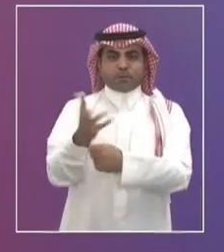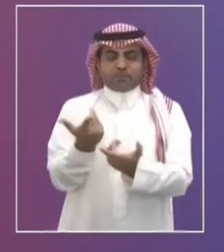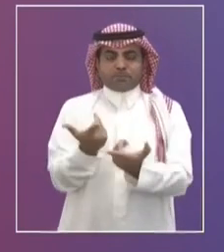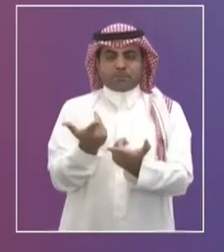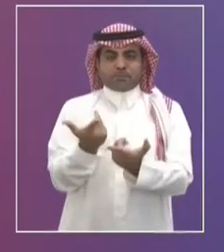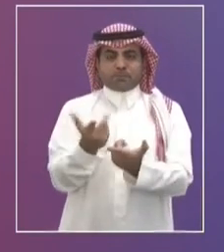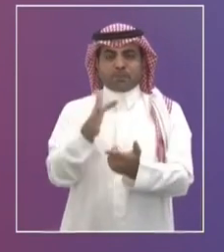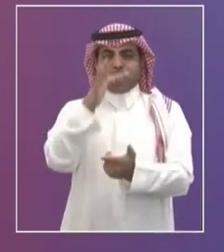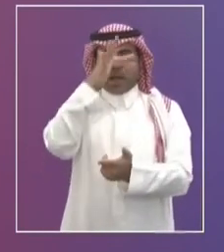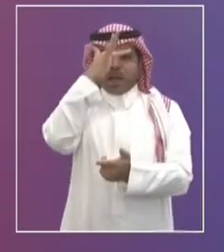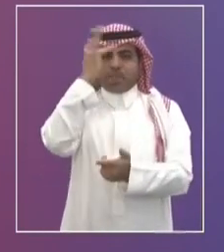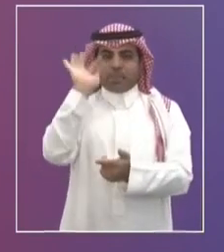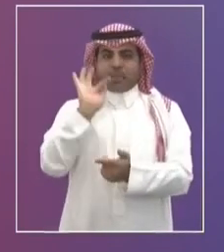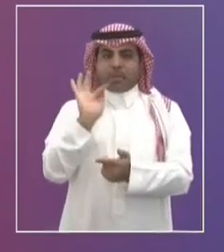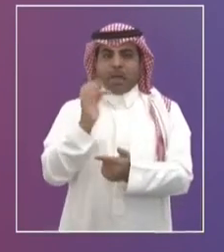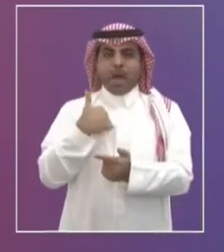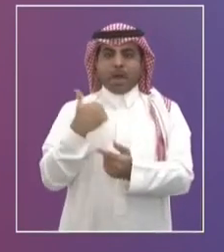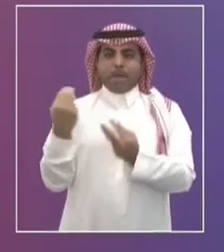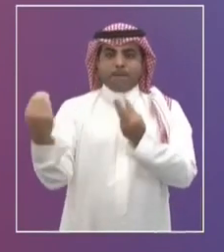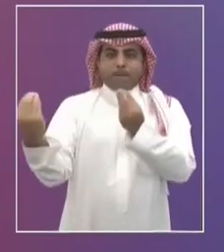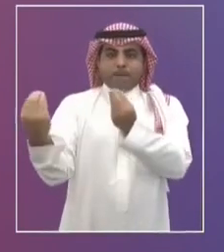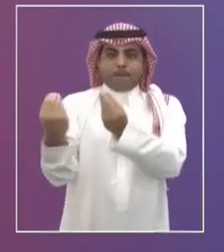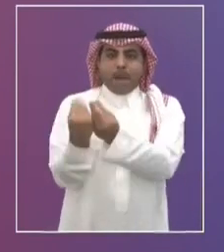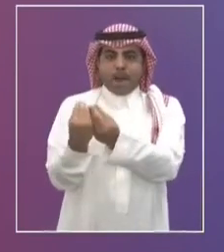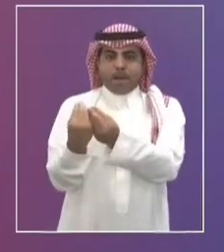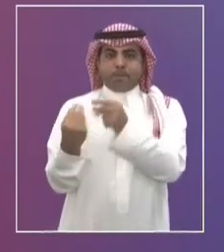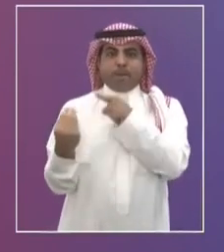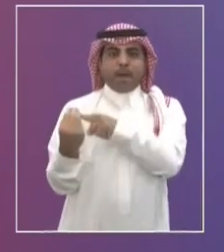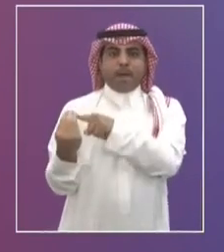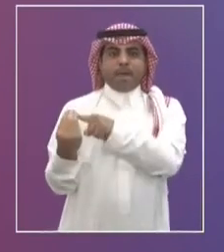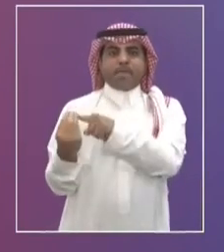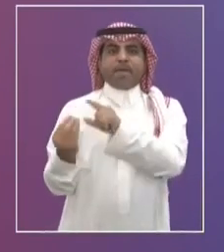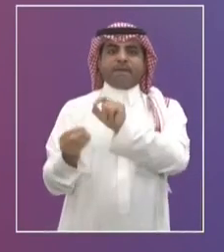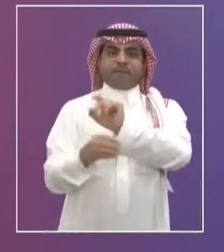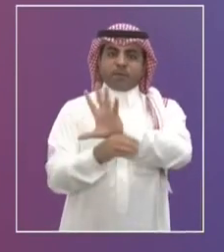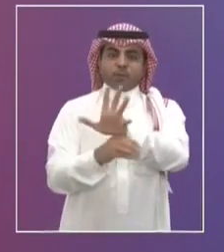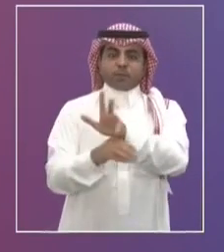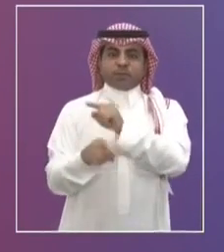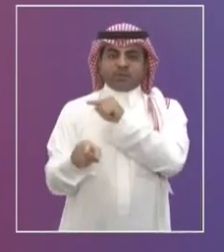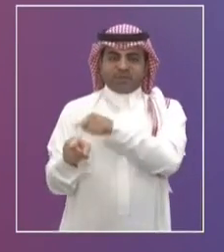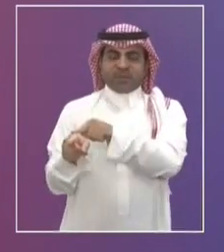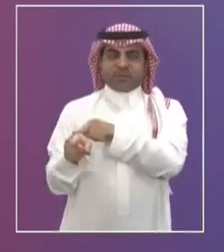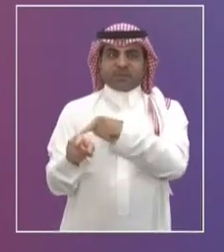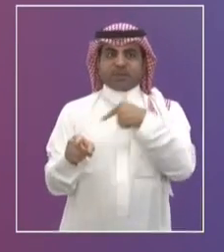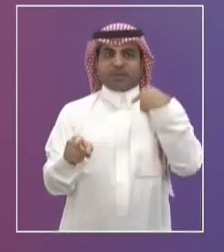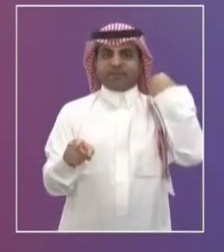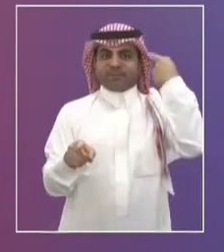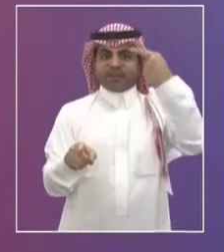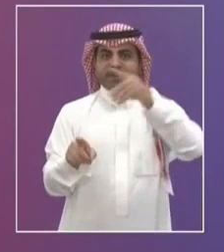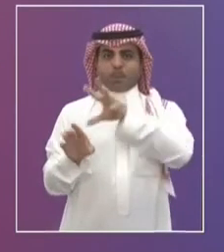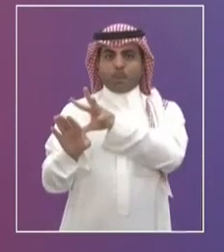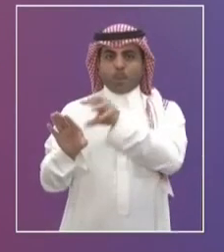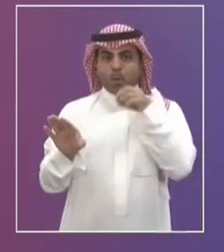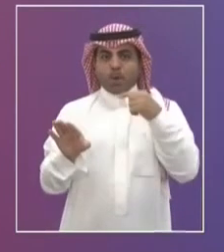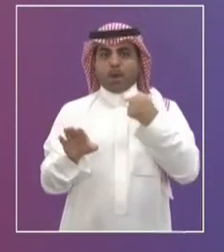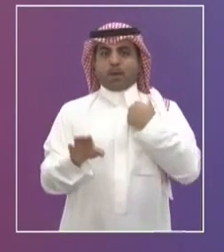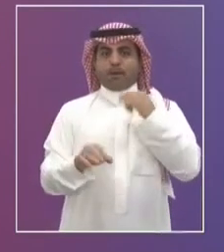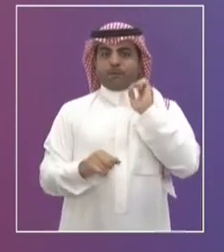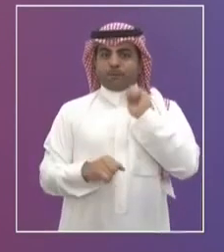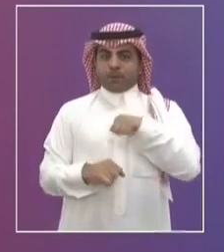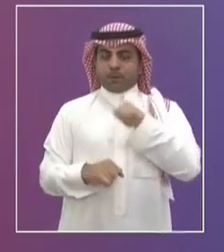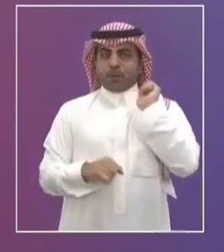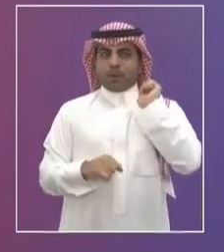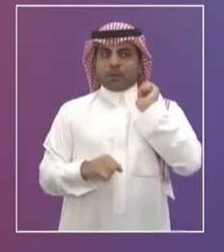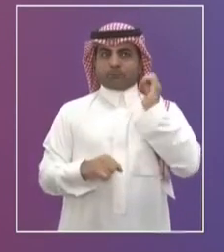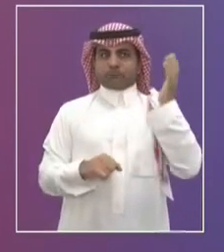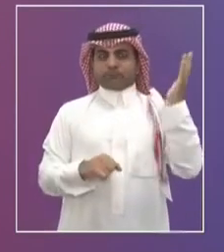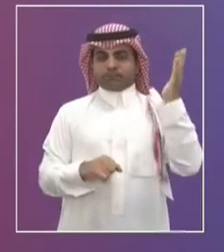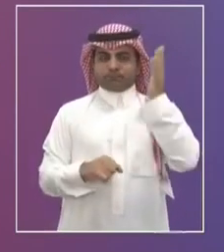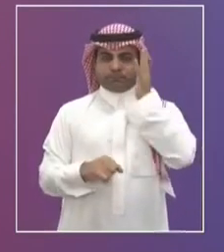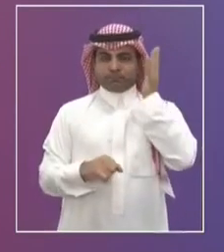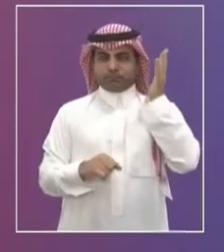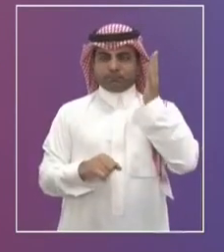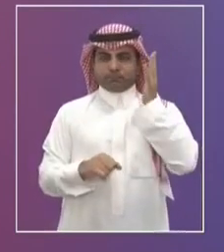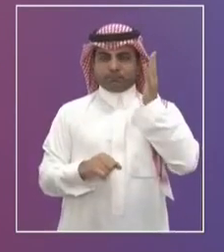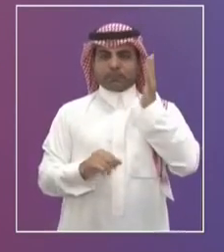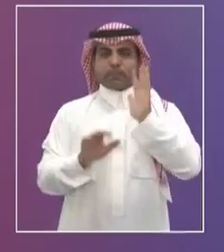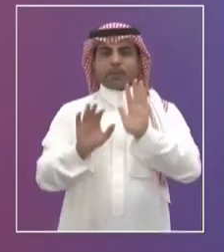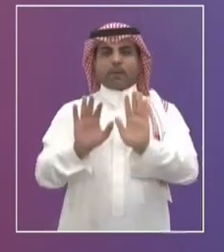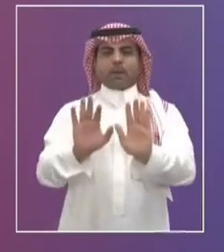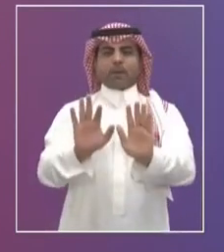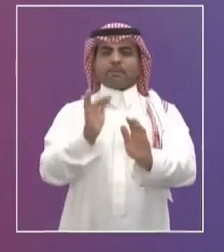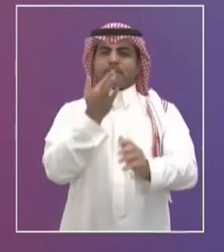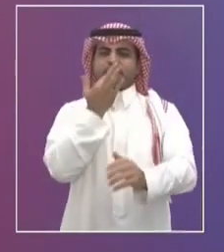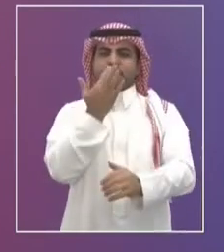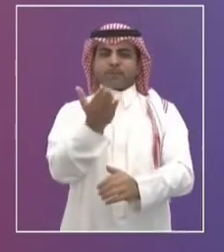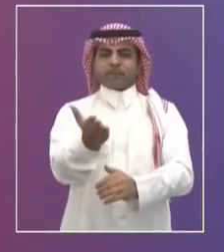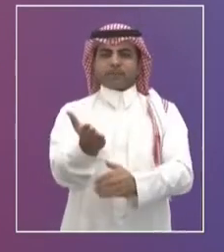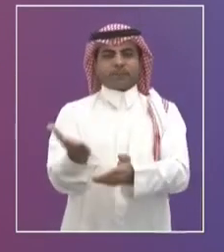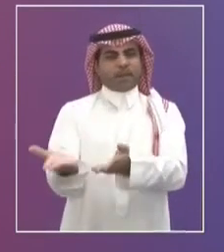مخالط ويريد أن يتأكد هل مخالطتي لحالة إيجابية نقلت للفيروس من عدمه، بإمكانك